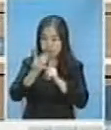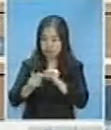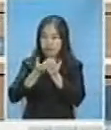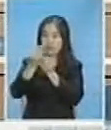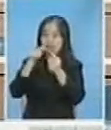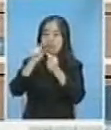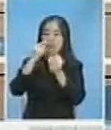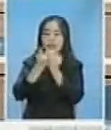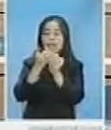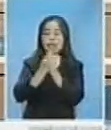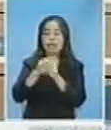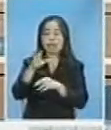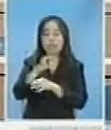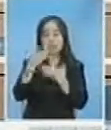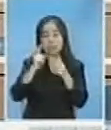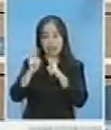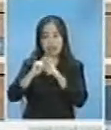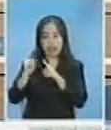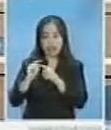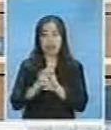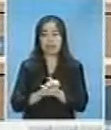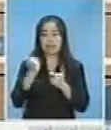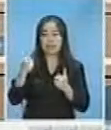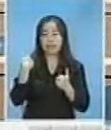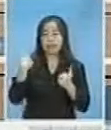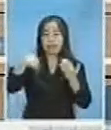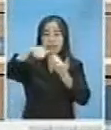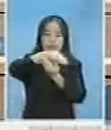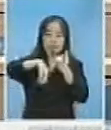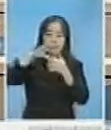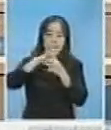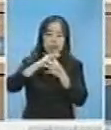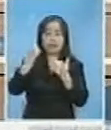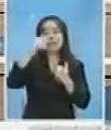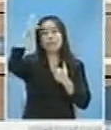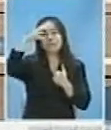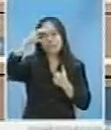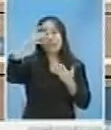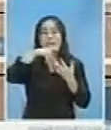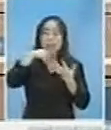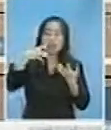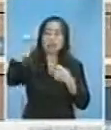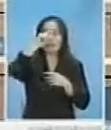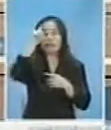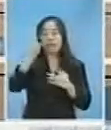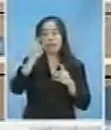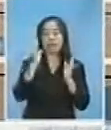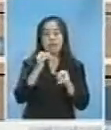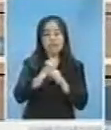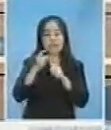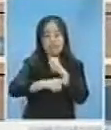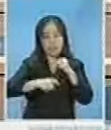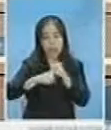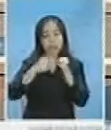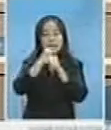การปล่อยกุ้งนะครับในยามสภาวะผันผวนทางภาวะดินฟ้าอากาศนะครับเราไม่รู้ว่าเกษตรกรทำนาเกษตรกรผู้ป